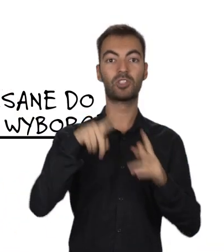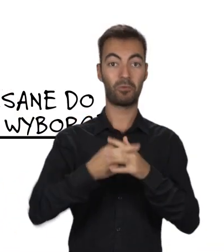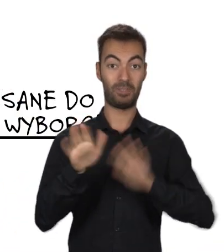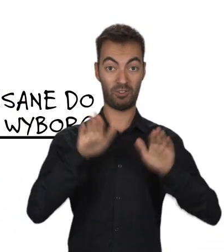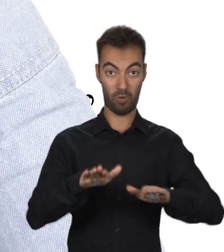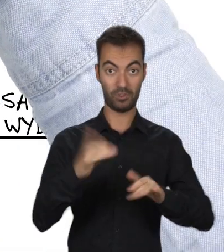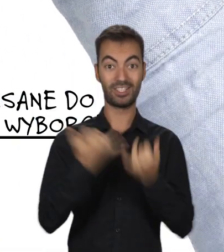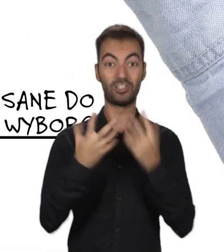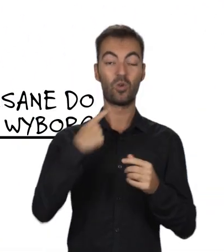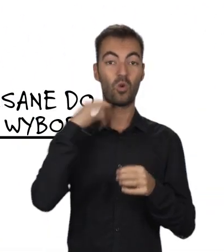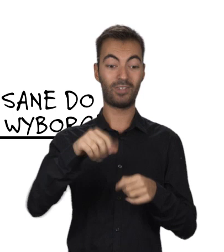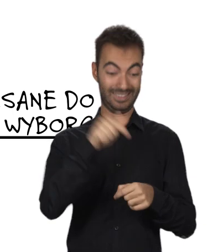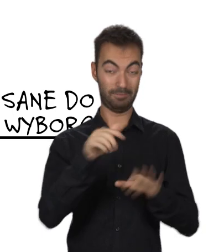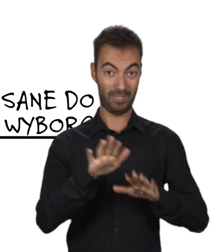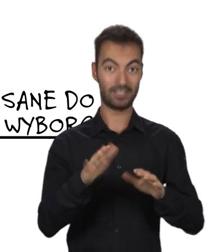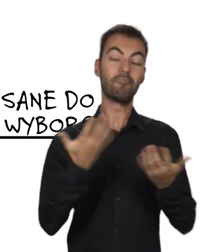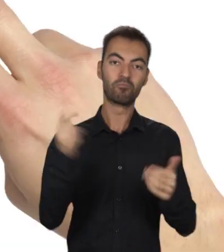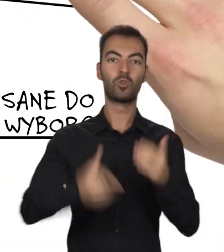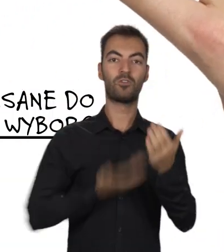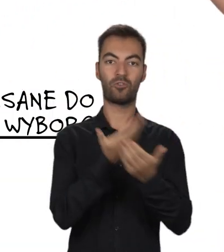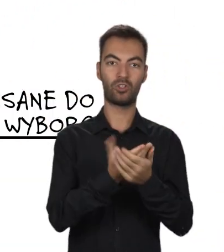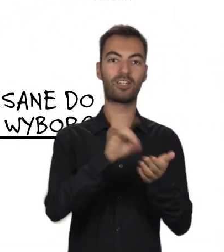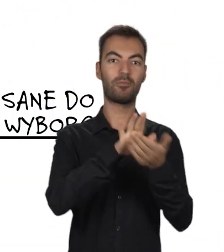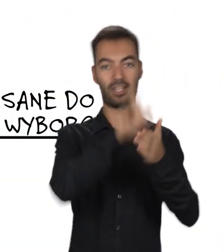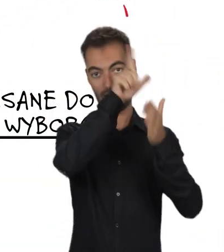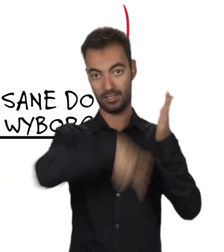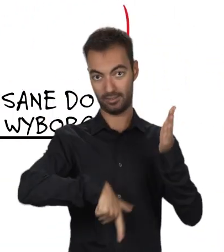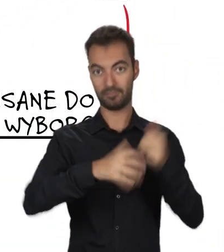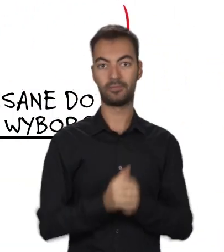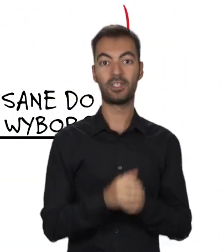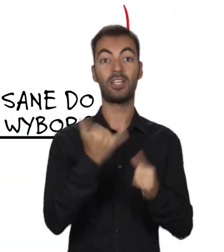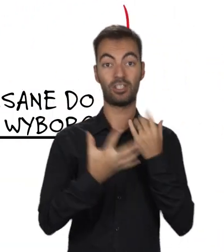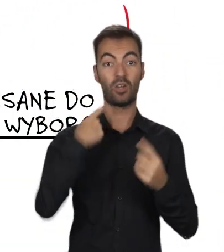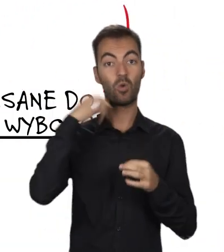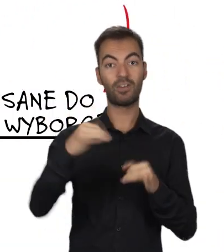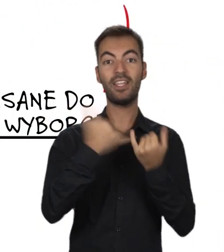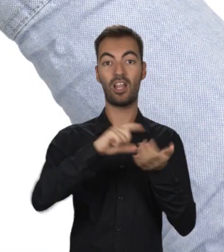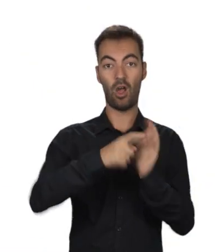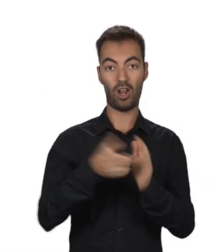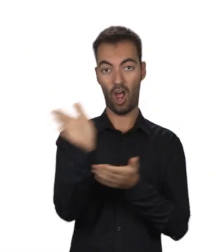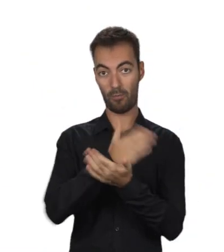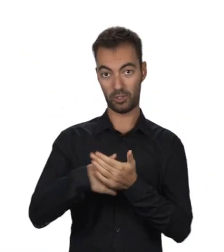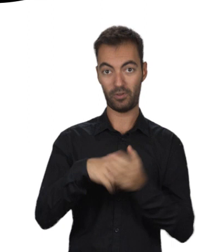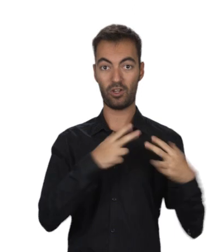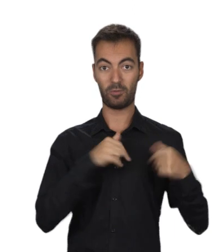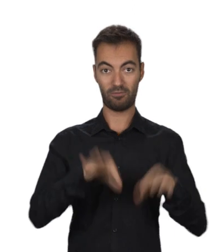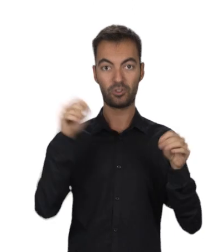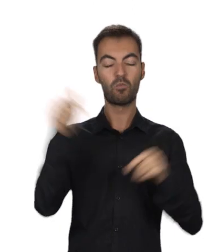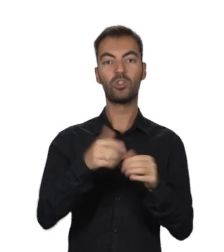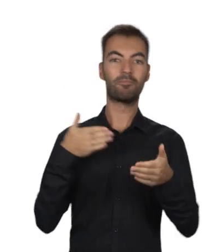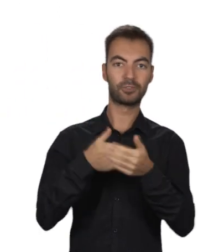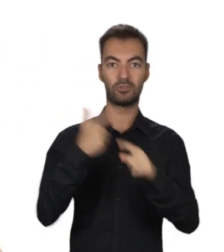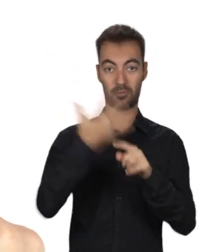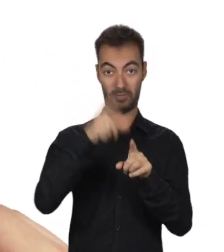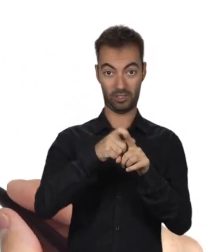Osoby zameldowane na pobyt czasowy, jeśli chcą głosować w tym miejscu, muszą złożyć wniosek o wpisanie ich do spisu wyborców. Aby zagłosować w innym lokalu obwodowej komisji